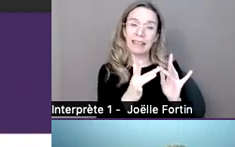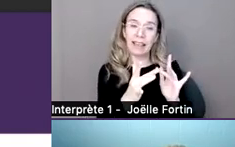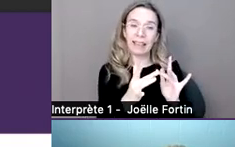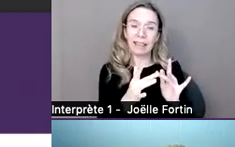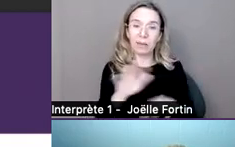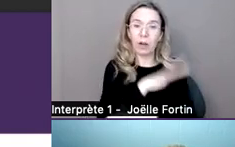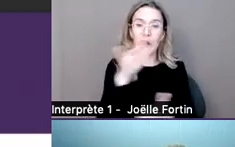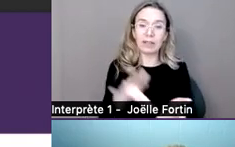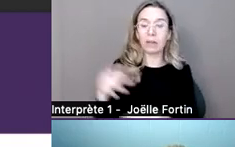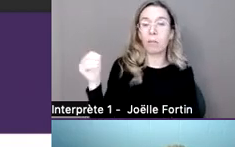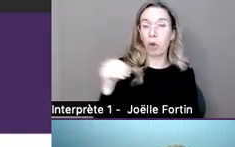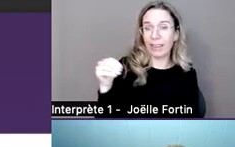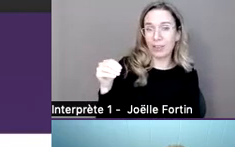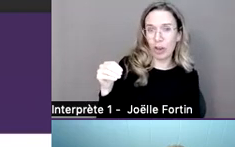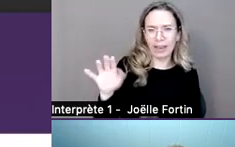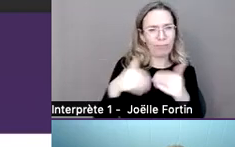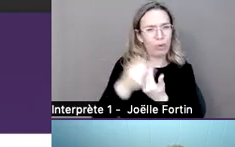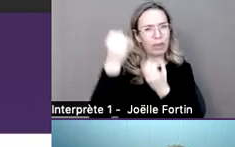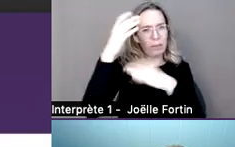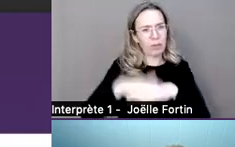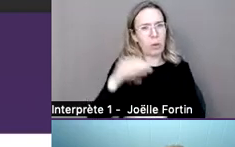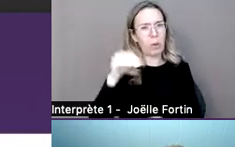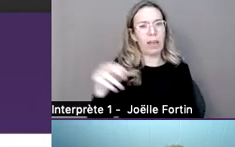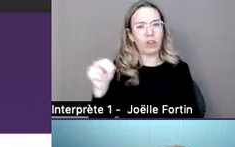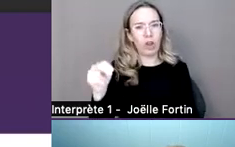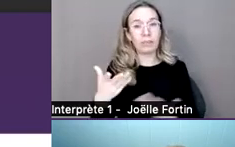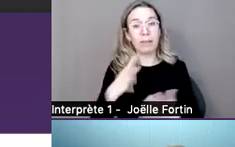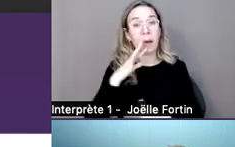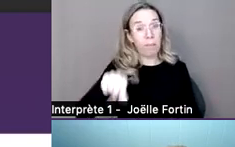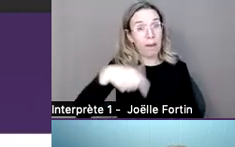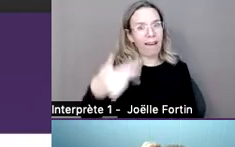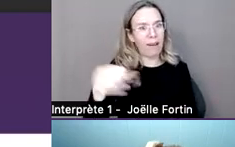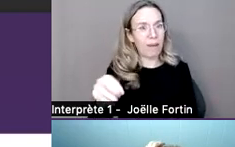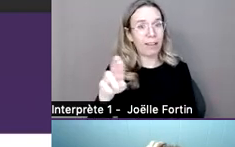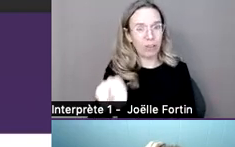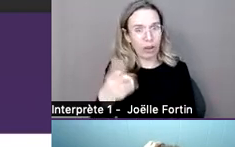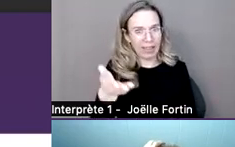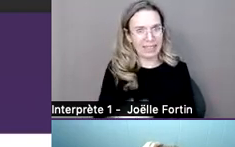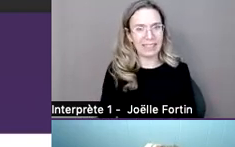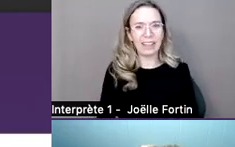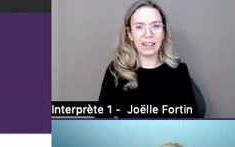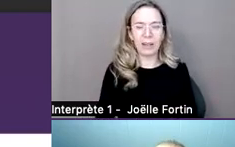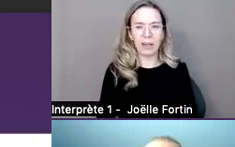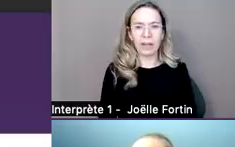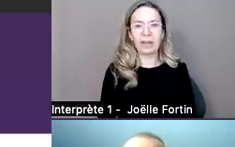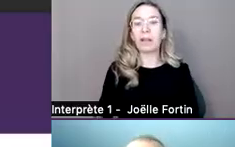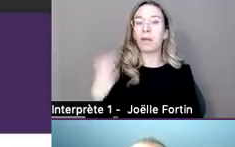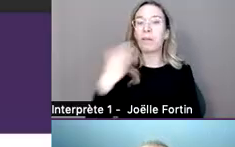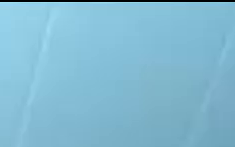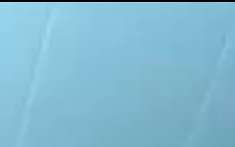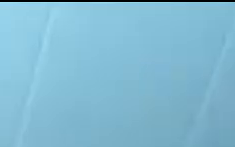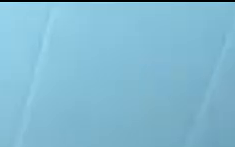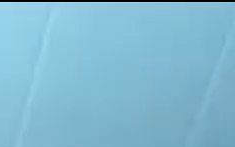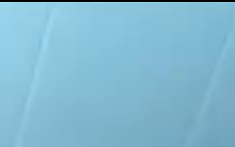Centre Montessori, vous pouvez tout voir. Maintenant, je vous laisse la parole, Marc, pour parler un petit peu plus présenter. Merci beaucoup, Madame la